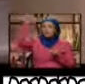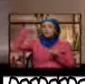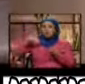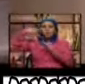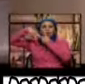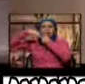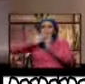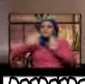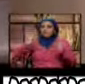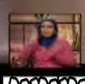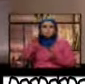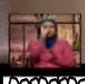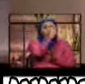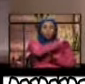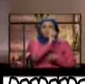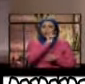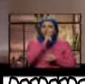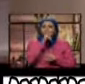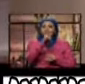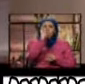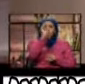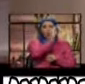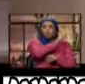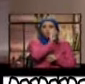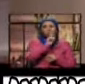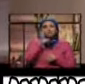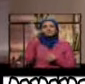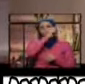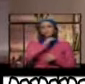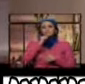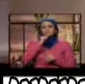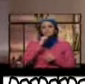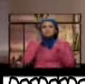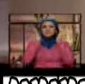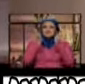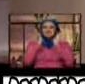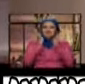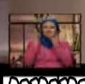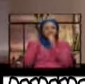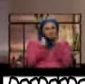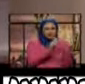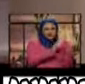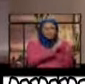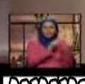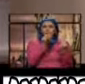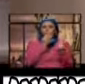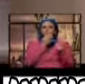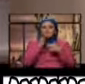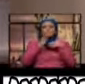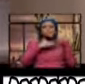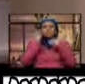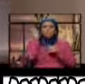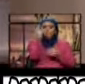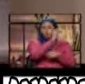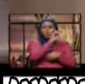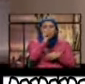لله يا اخي، يعني اصل اروح امي. طيب يعني ليه؟ يعني عشان الناس برضو يقول ان احنا فلوسنا ما ضاعتش في لا اله الا الله.